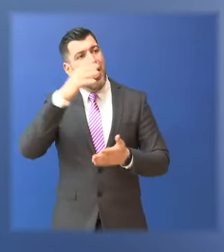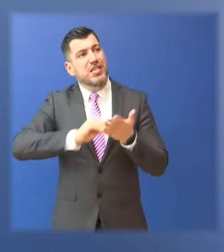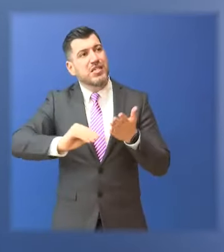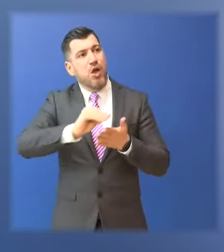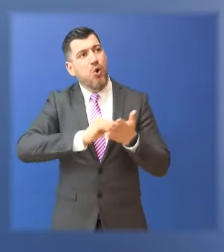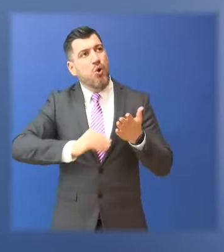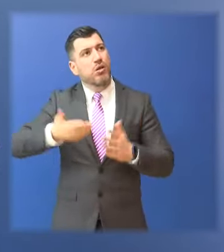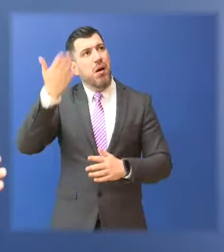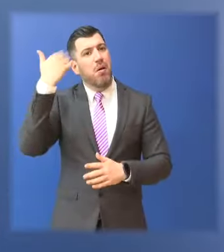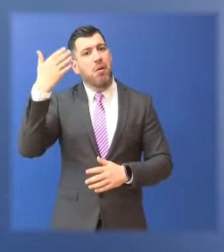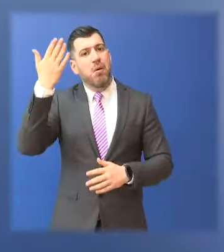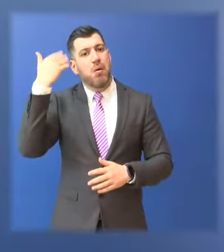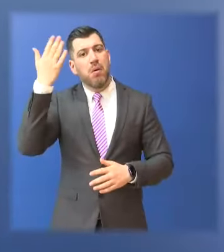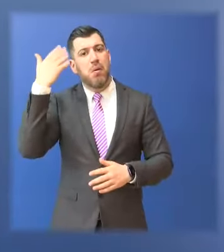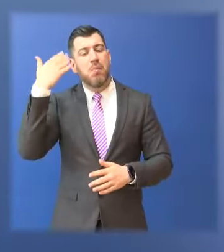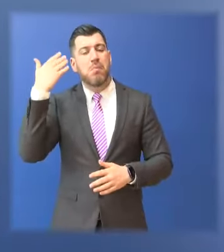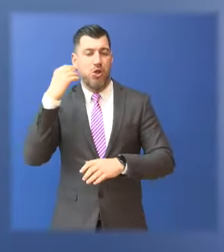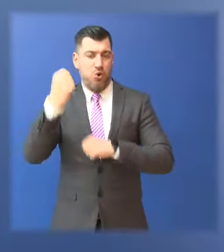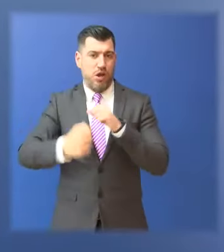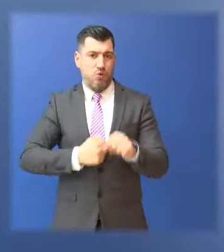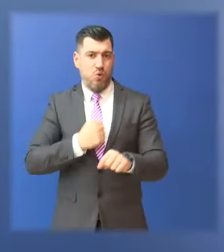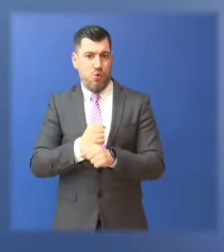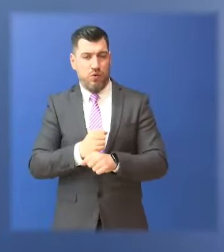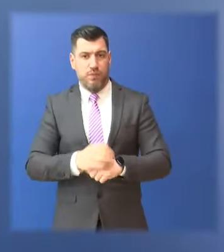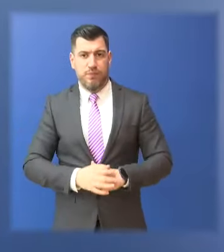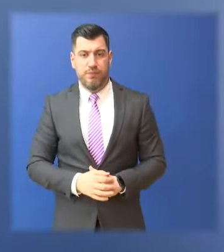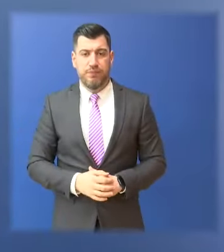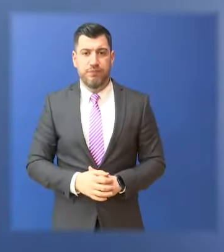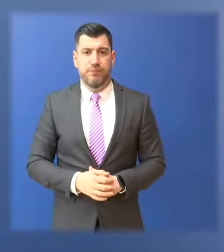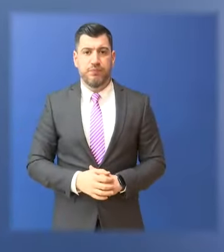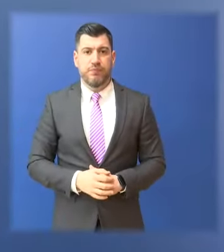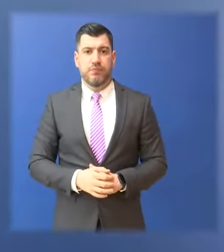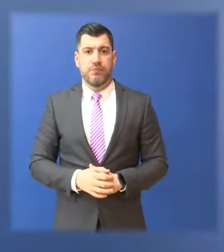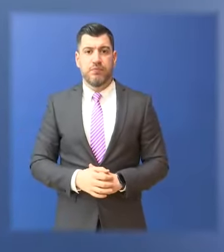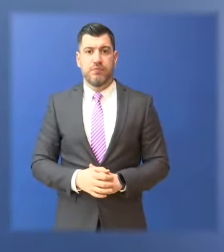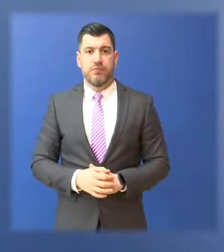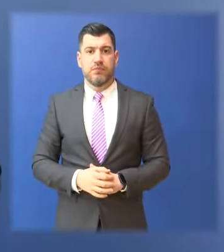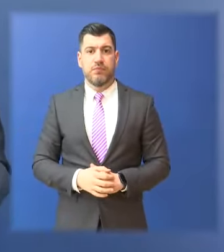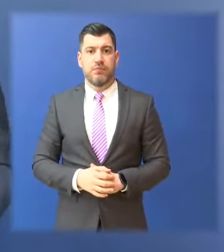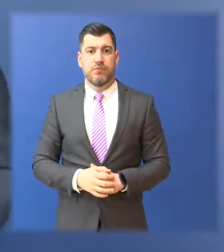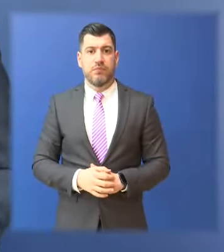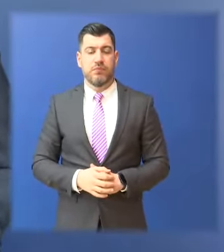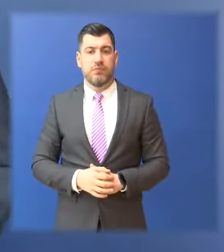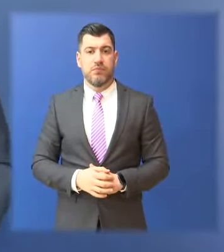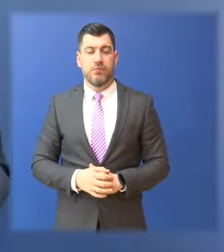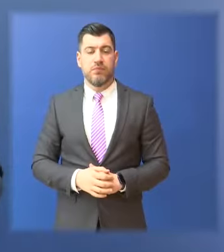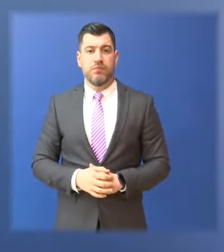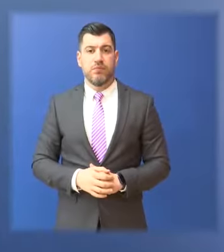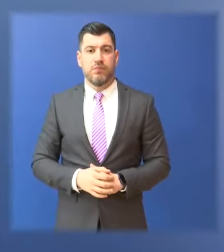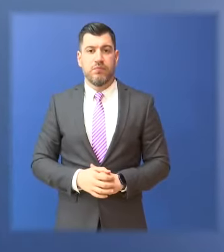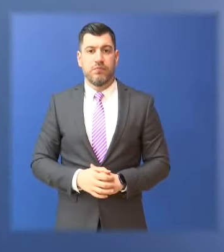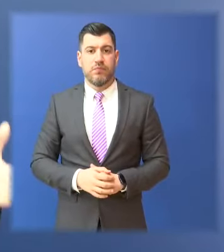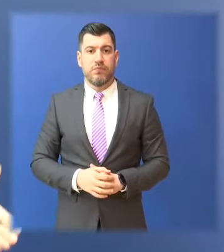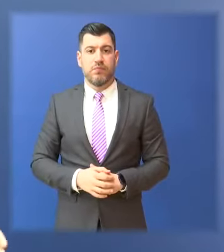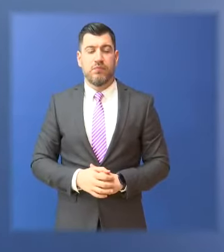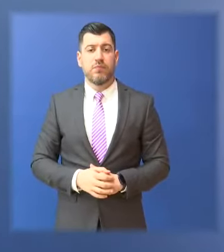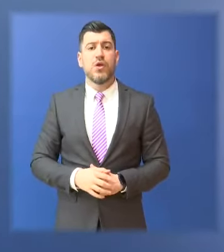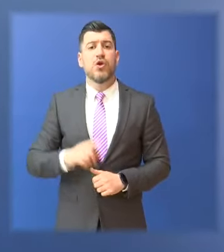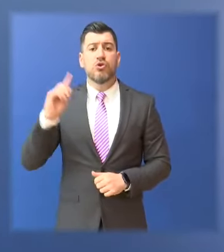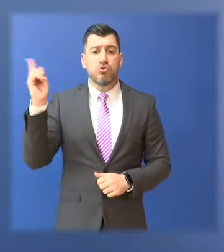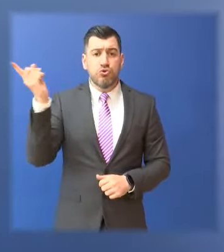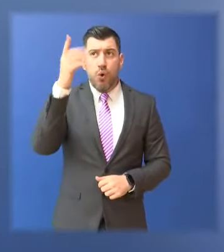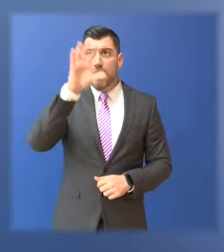ιδεολειπτικές λογικές προηγούμενων ετών, ίσως και δεκαετιών. Τα έχουν καταρρύψει με την νομοθέτησή τους σχεδόν όλες οι χώρες του